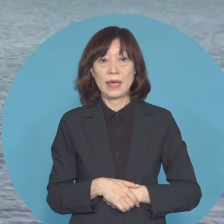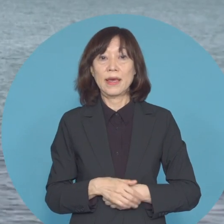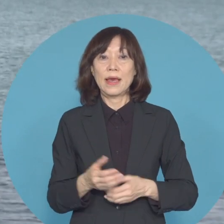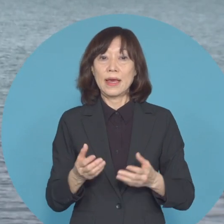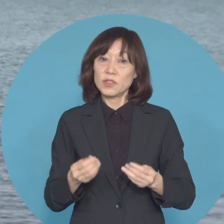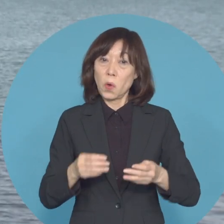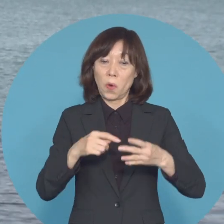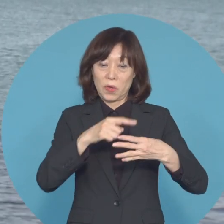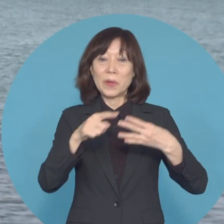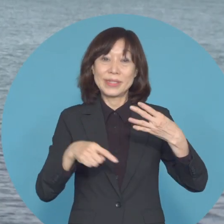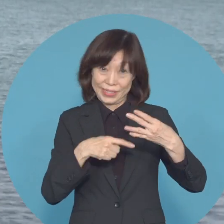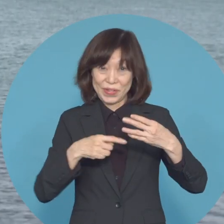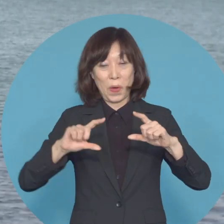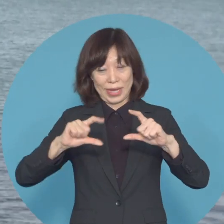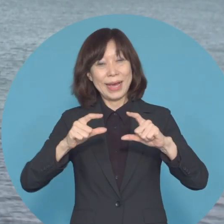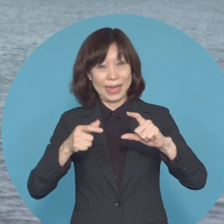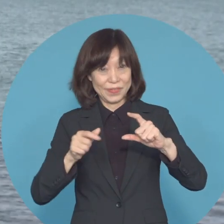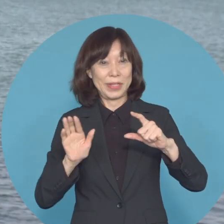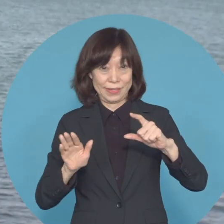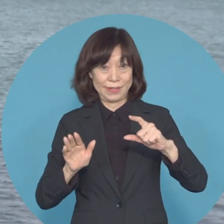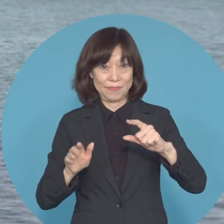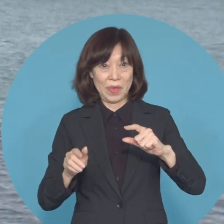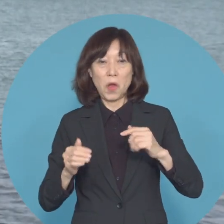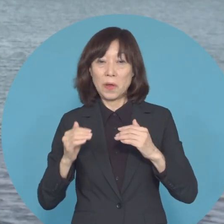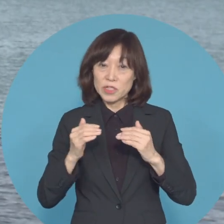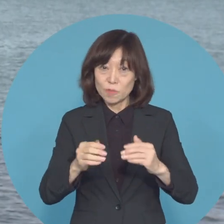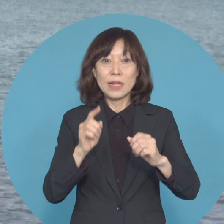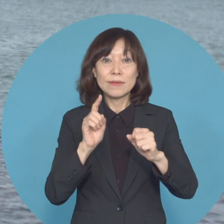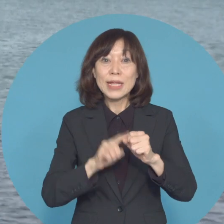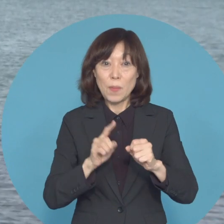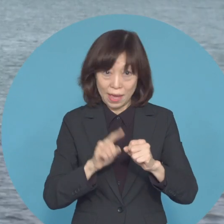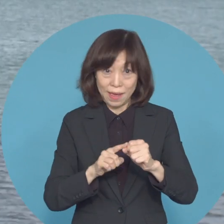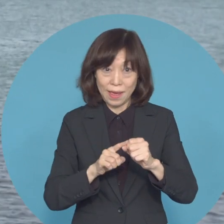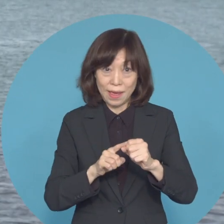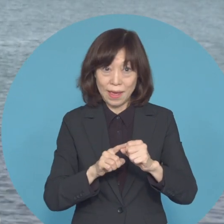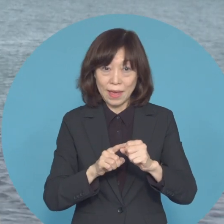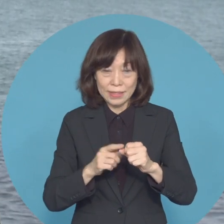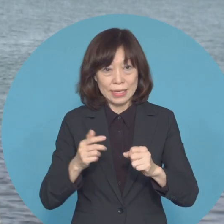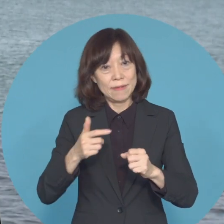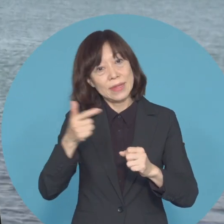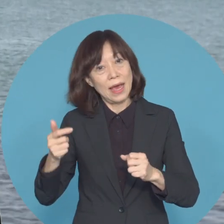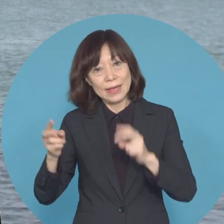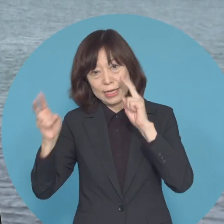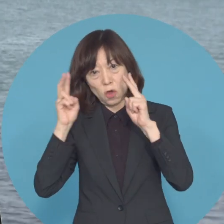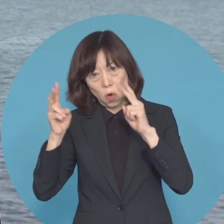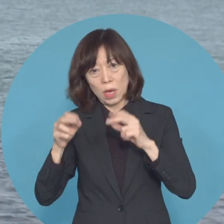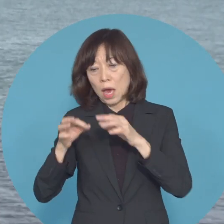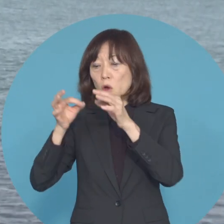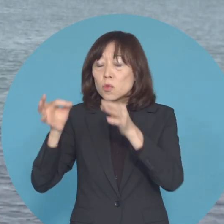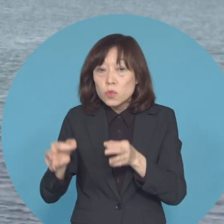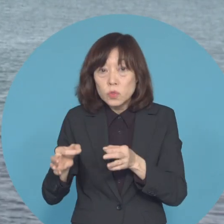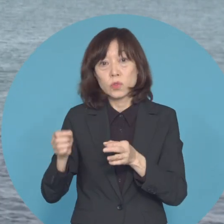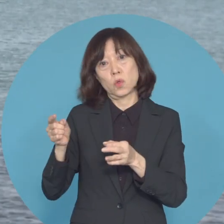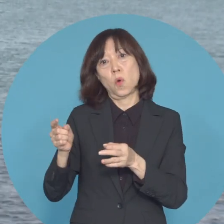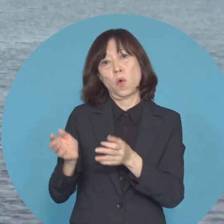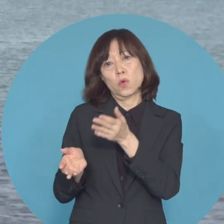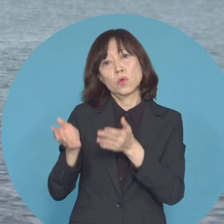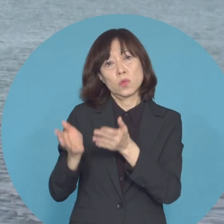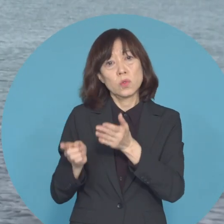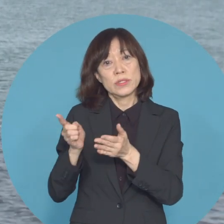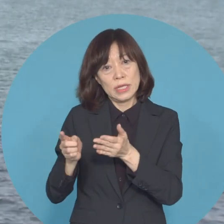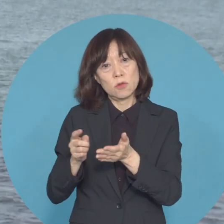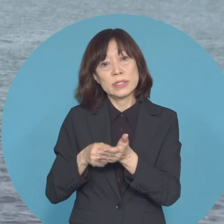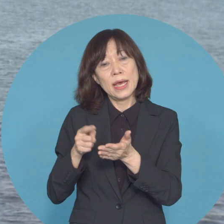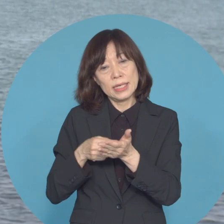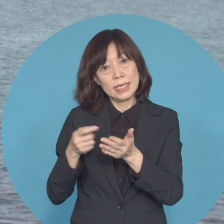以上が4つの改革です。これを進めるために大企業や富裕層を優遇